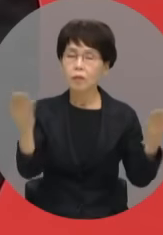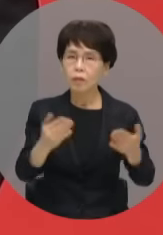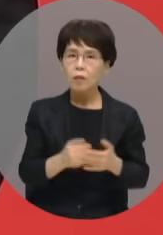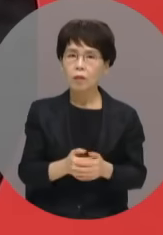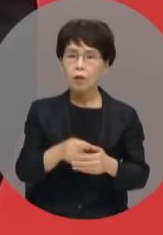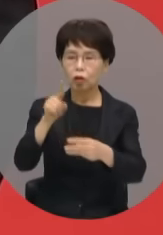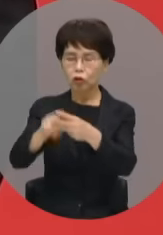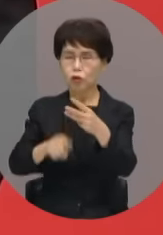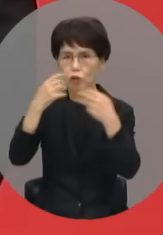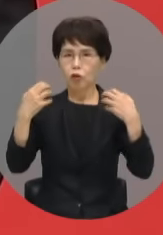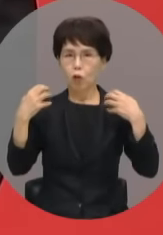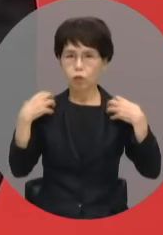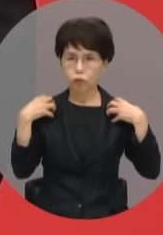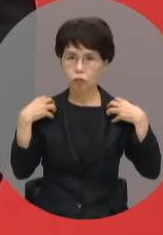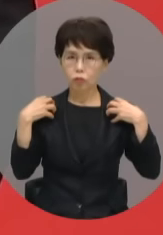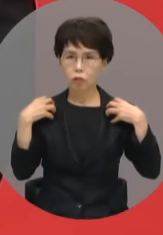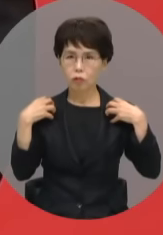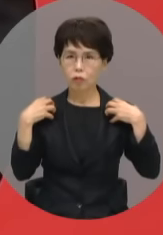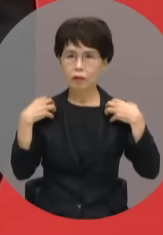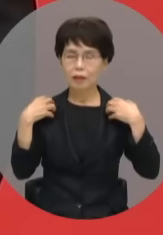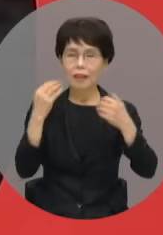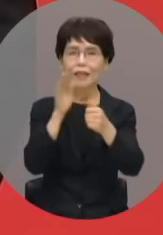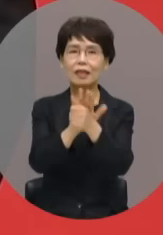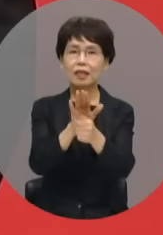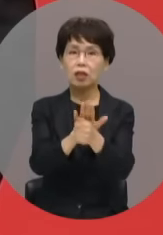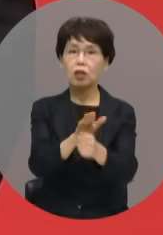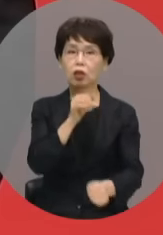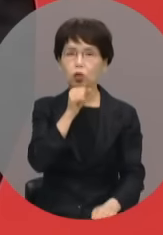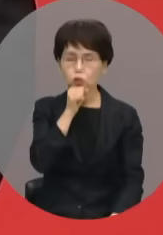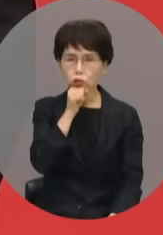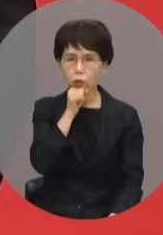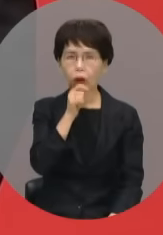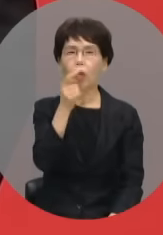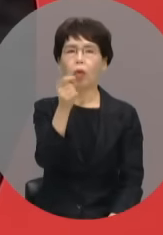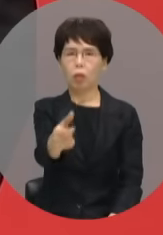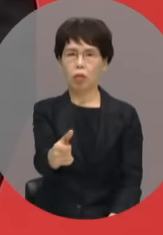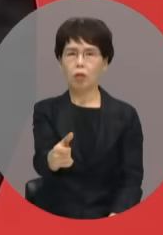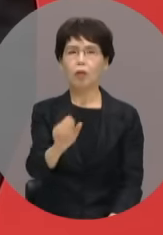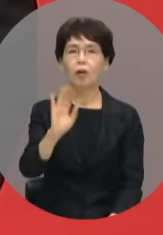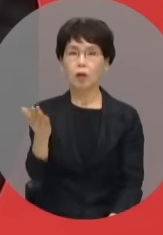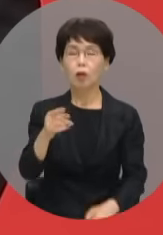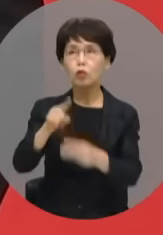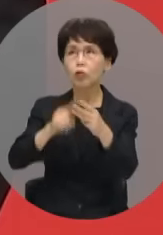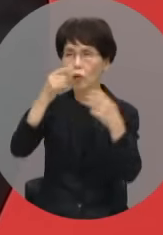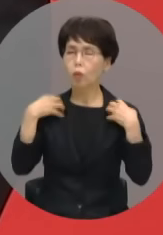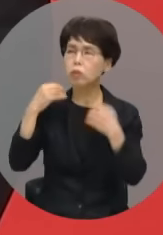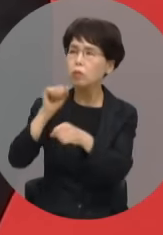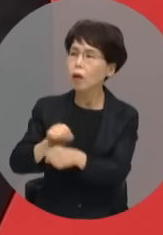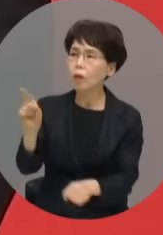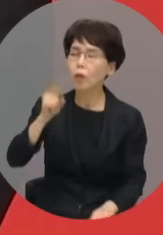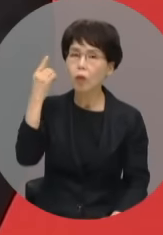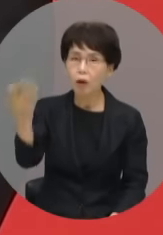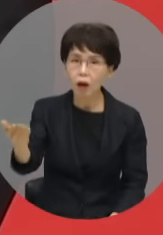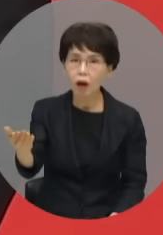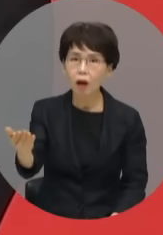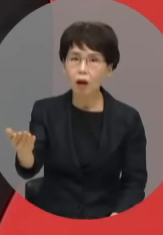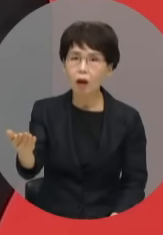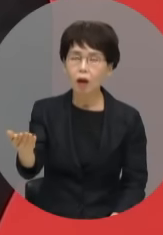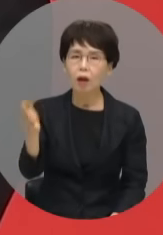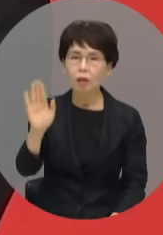윤 정부의 지지율을 윤 정부가 무엇을 잘할까 하고 생각했을 때 정말 잘못된